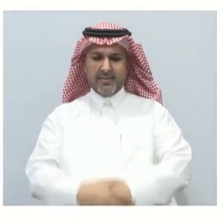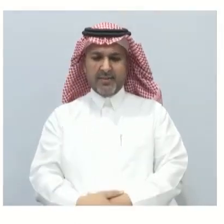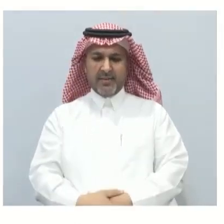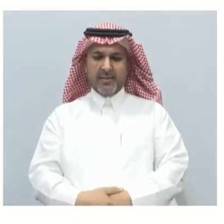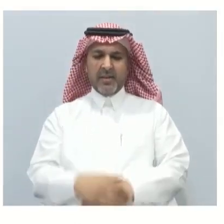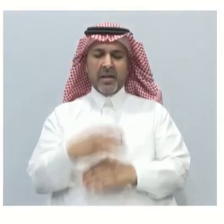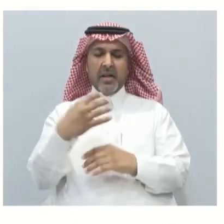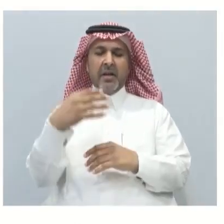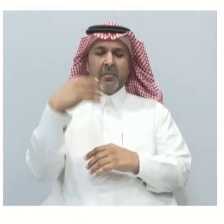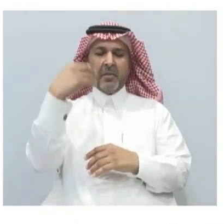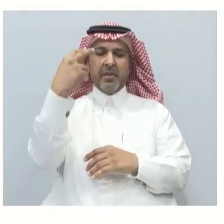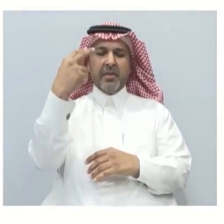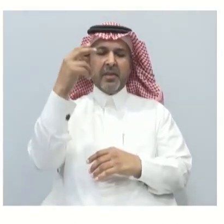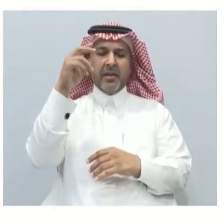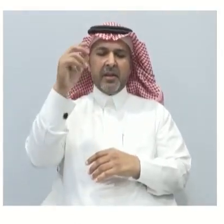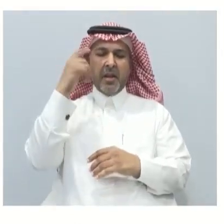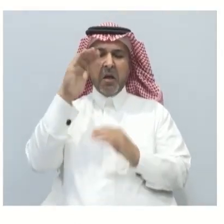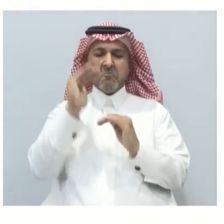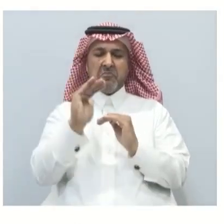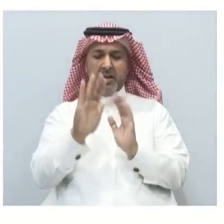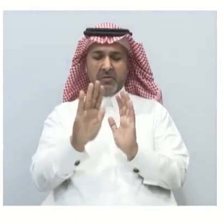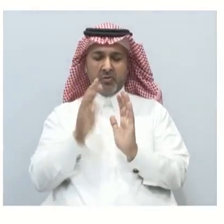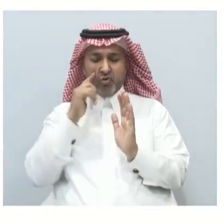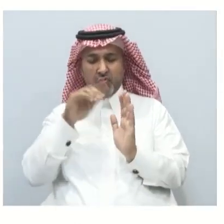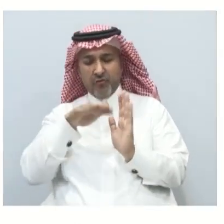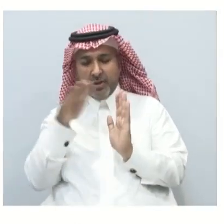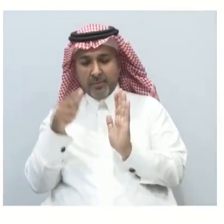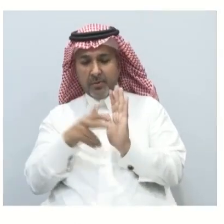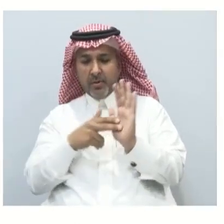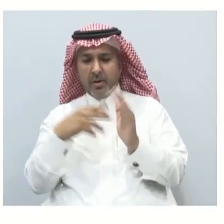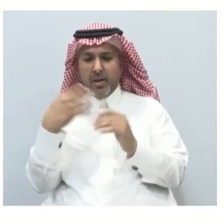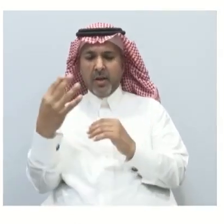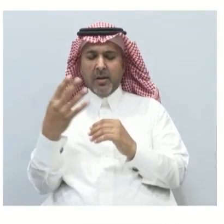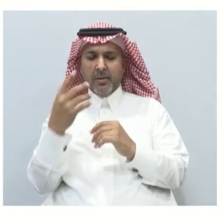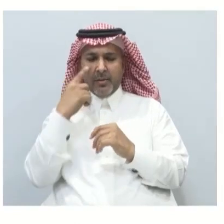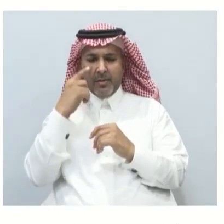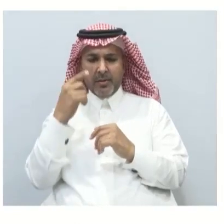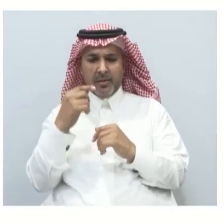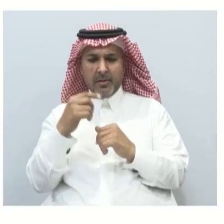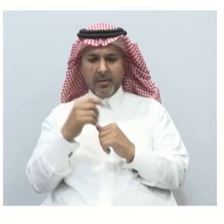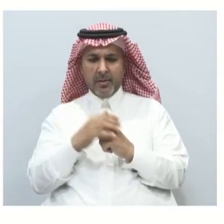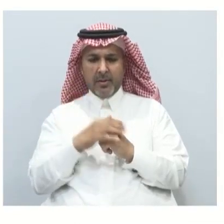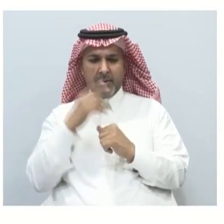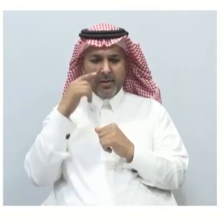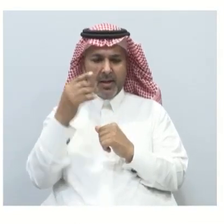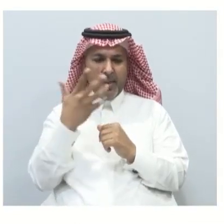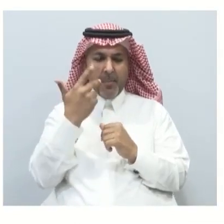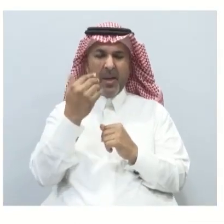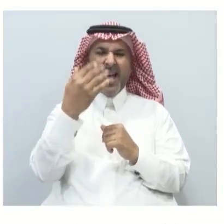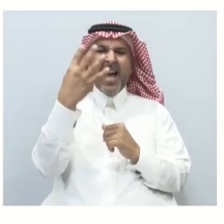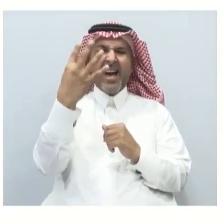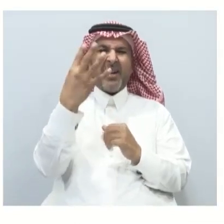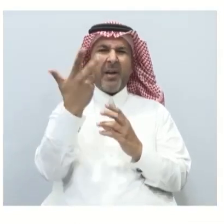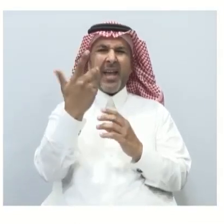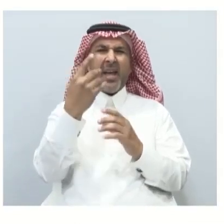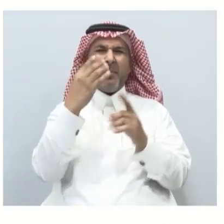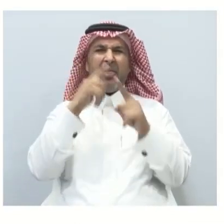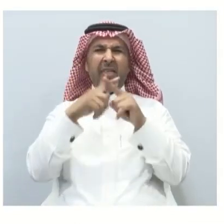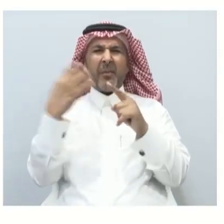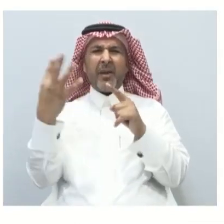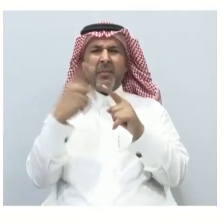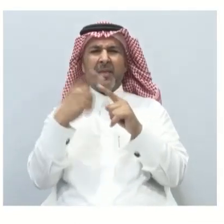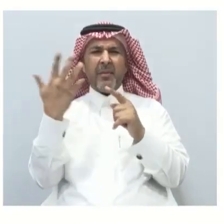ناقص 1 وال 64 هي عباره عن ا اس كم شوفوا جدول قوى الاعداد هذا حتى تحفظونه